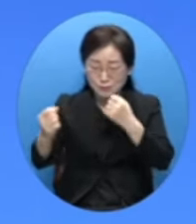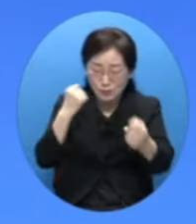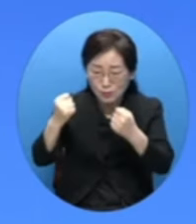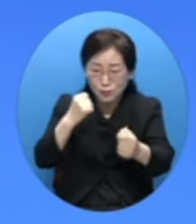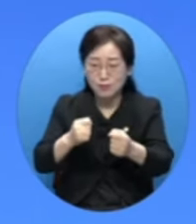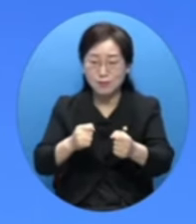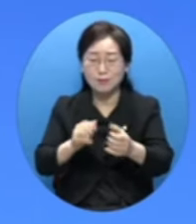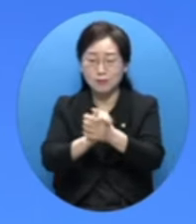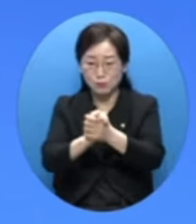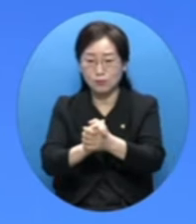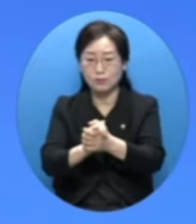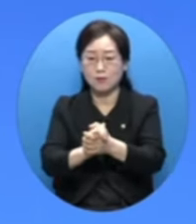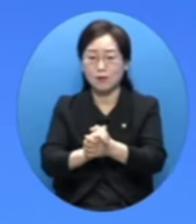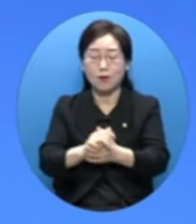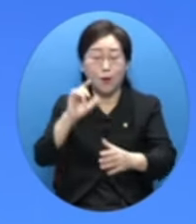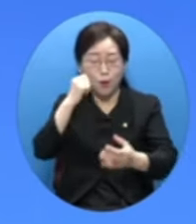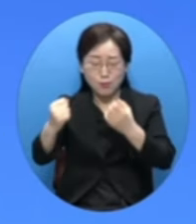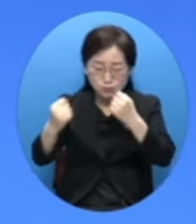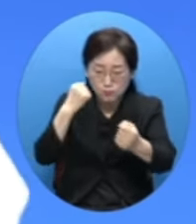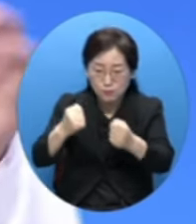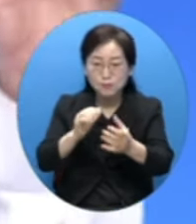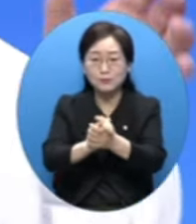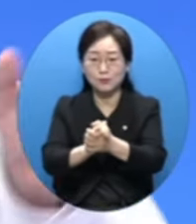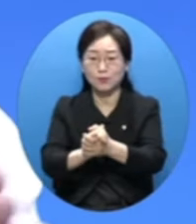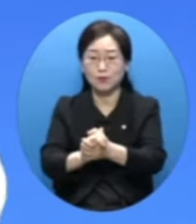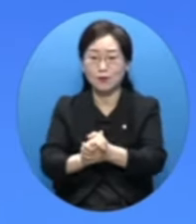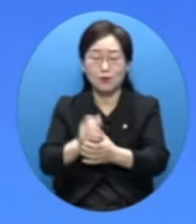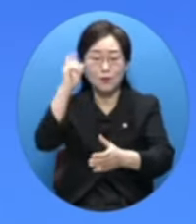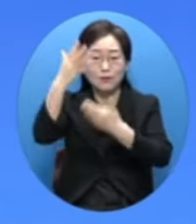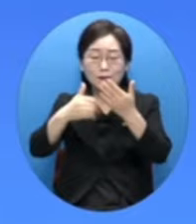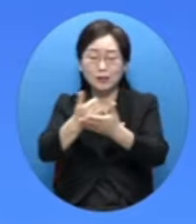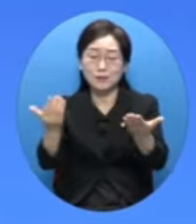더 기도하고, 어려우면 어려울수록 더 기도해서 위대한 하나님의 역사를